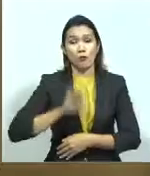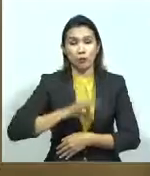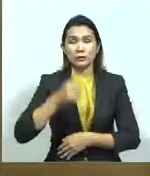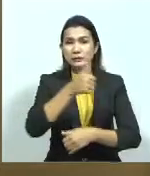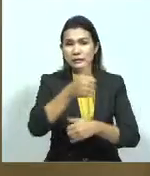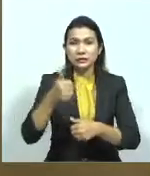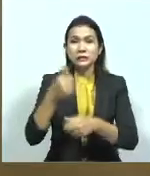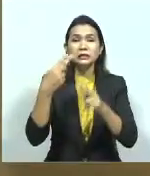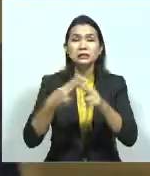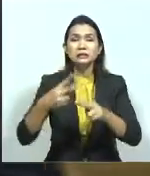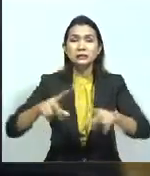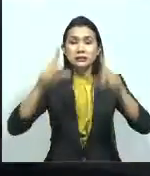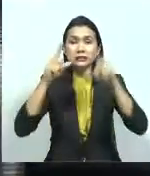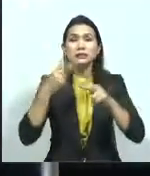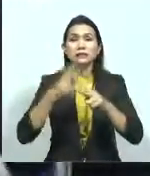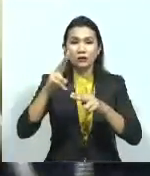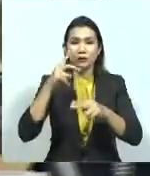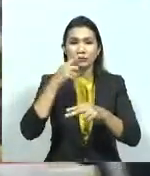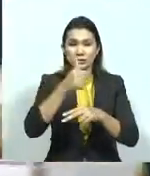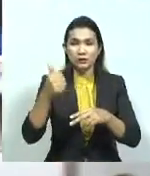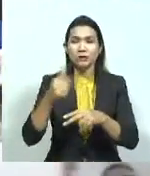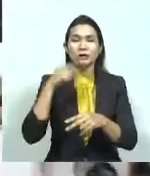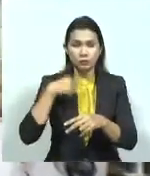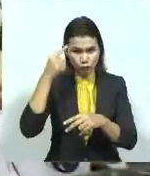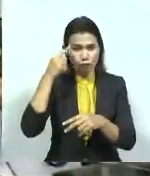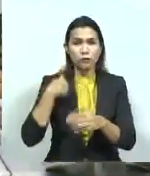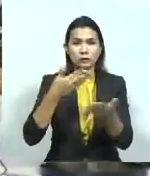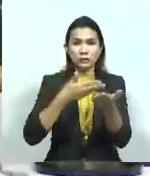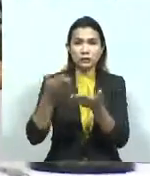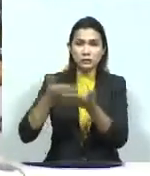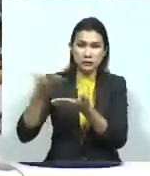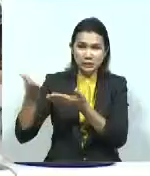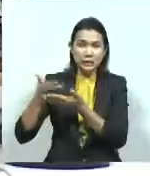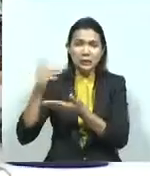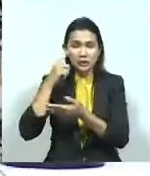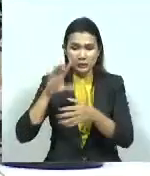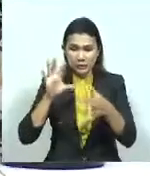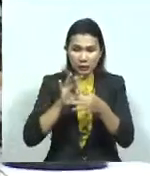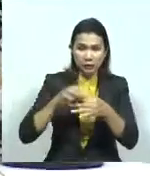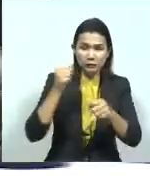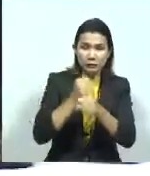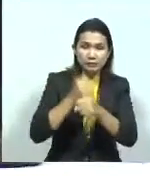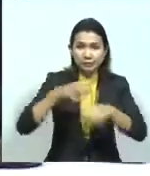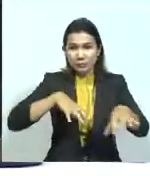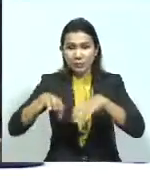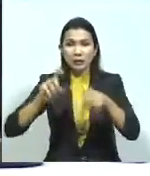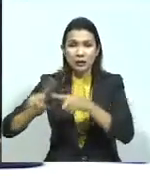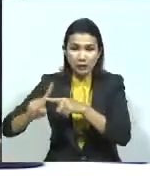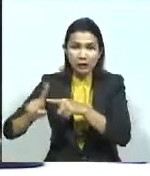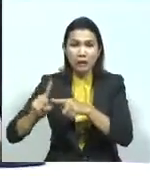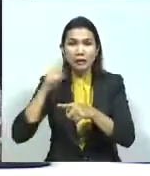สังคมด้วยนะครับแล้วก็เข้าใจว่าต้องใช้ค่าใช้จ่ายเพื่อติดตามบังคับคดีในขณะนั้นนะฮะก็เล